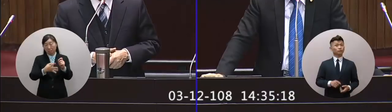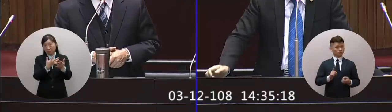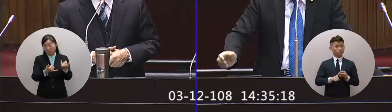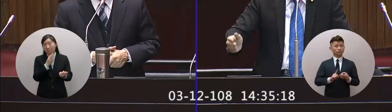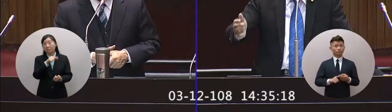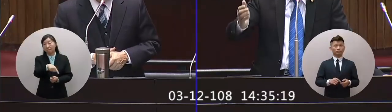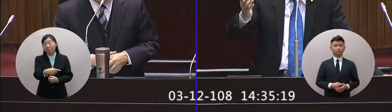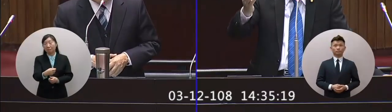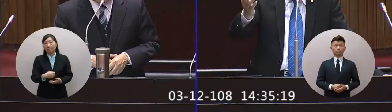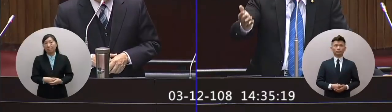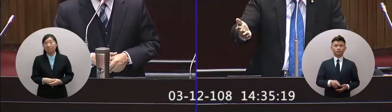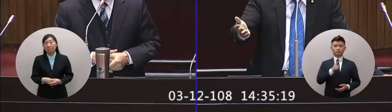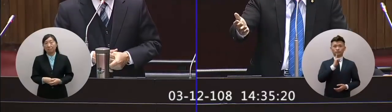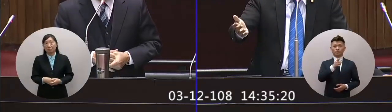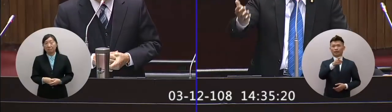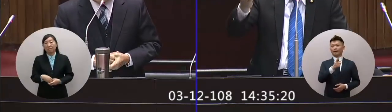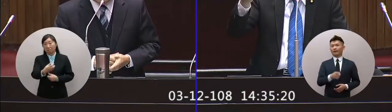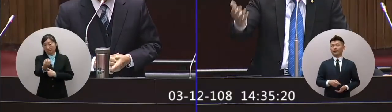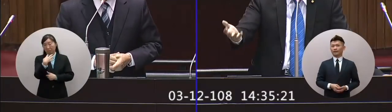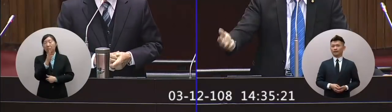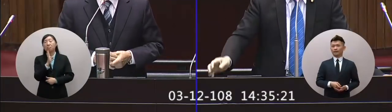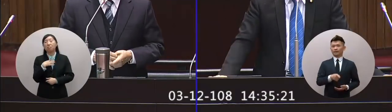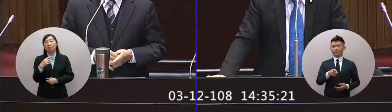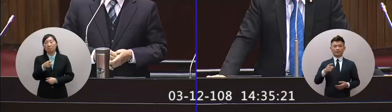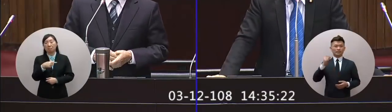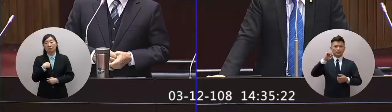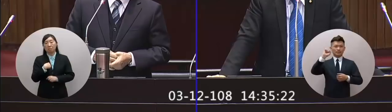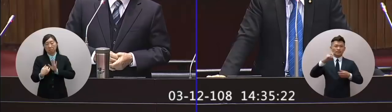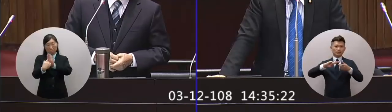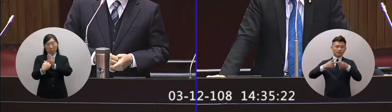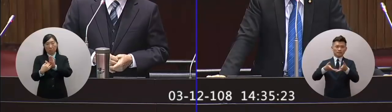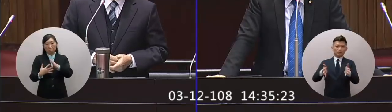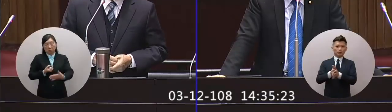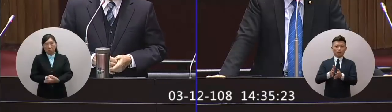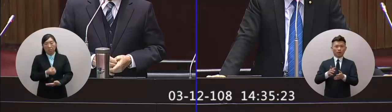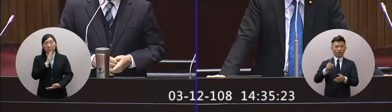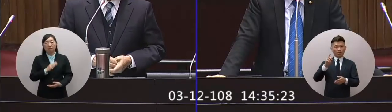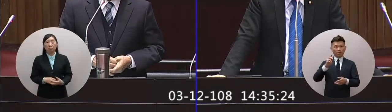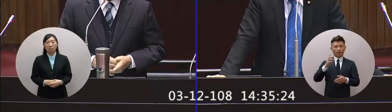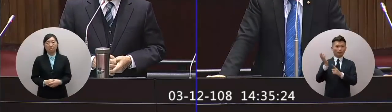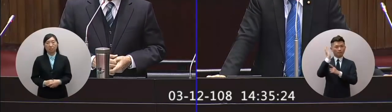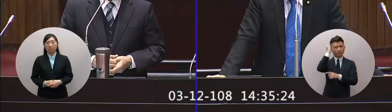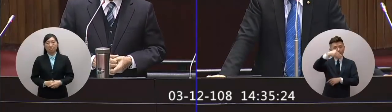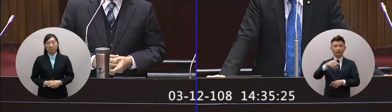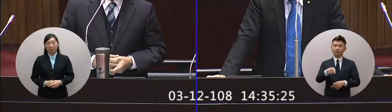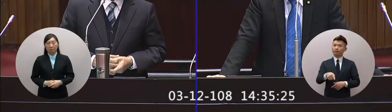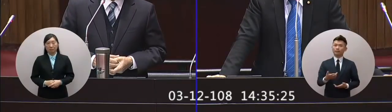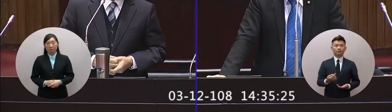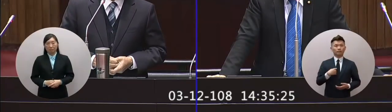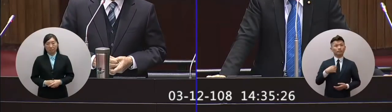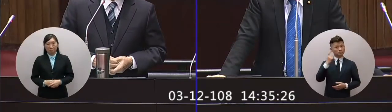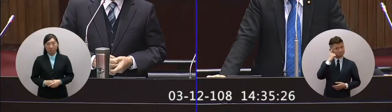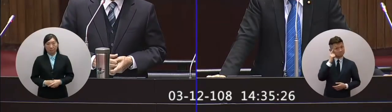影讲是， 伊娘咪甲你讲你耍大刀， 抗敌的决心， 对不？ 我想这吼，这是属实夸一项啦